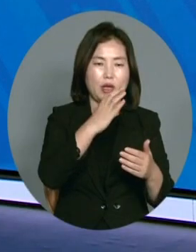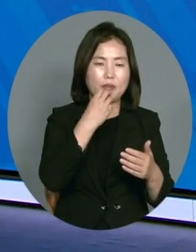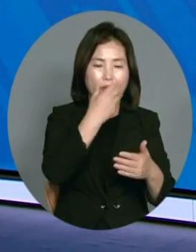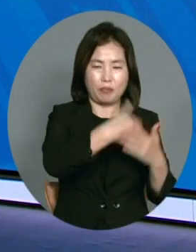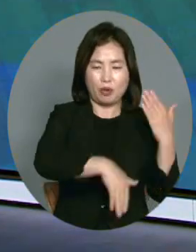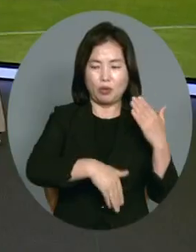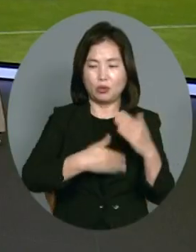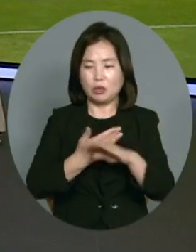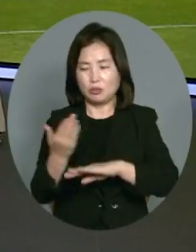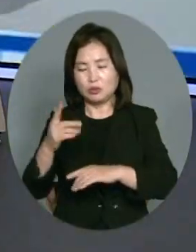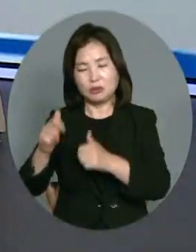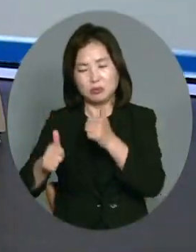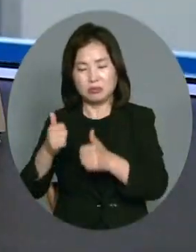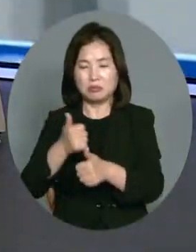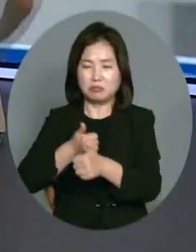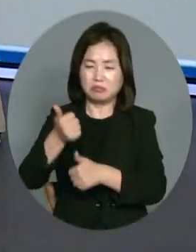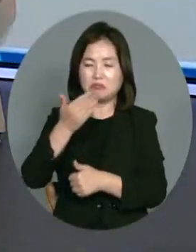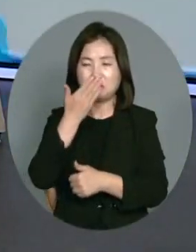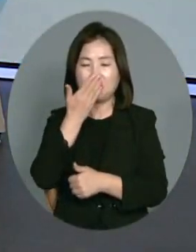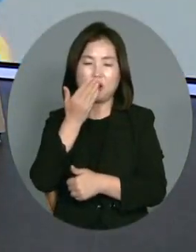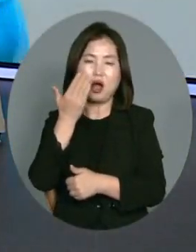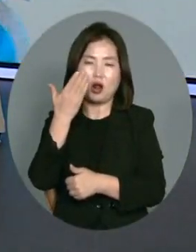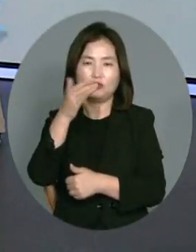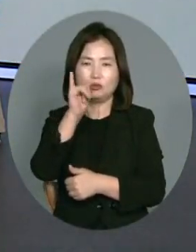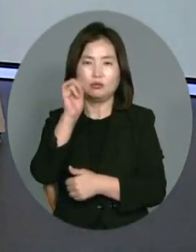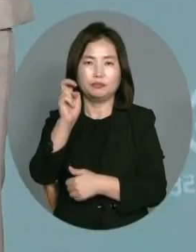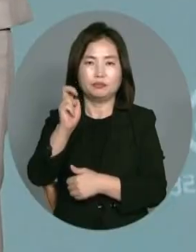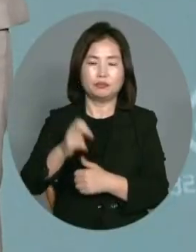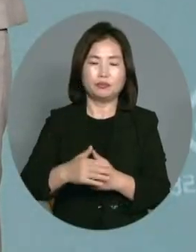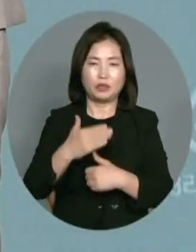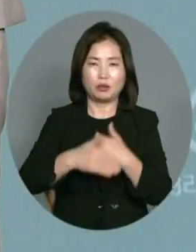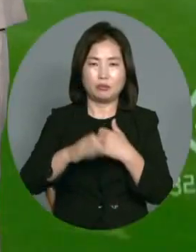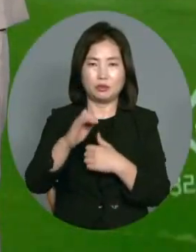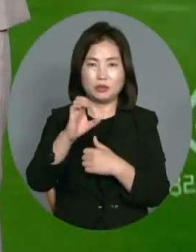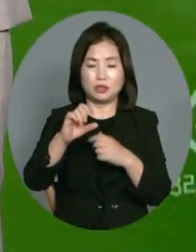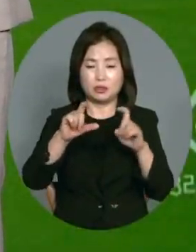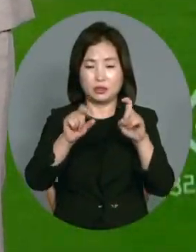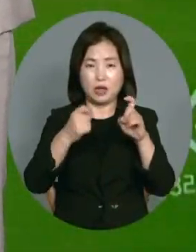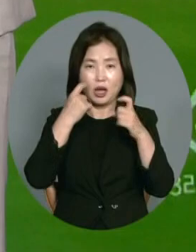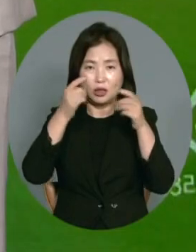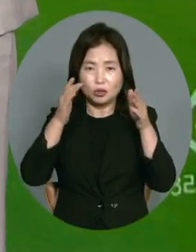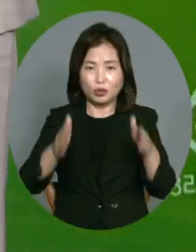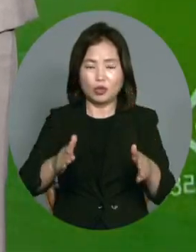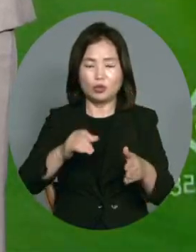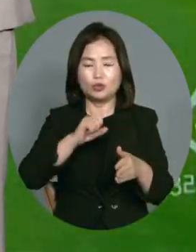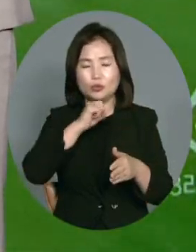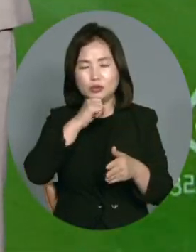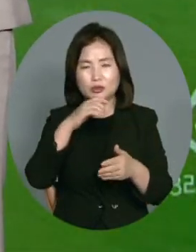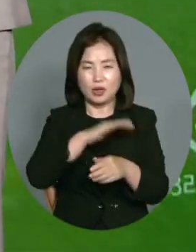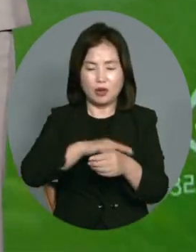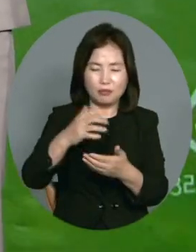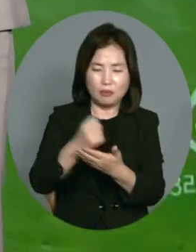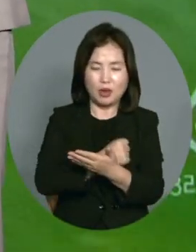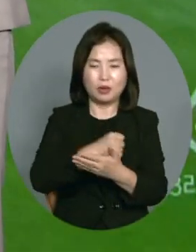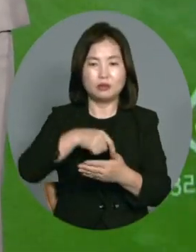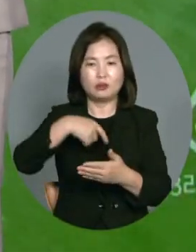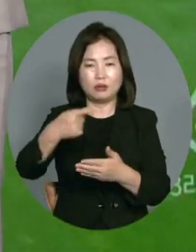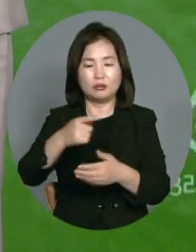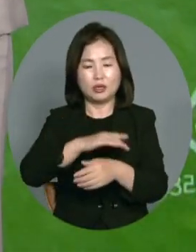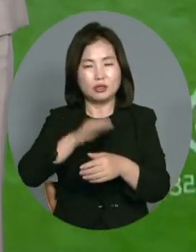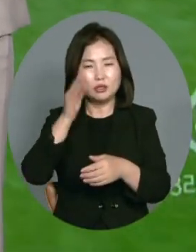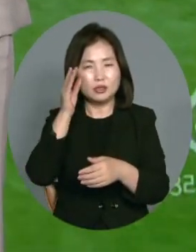점도 기대되는 지점이라 하겠습니다. 네, 그렇군요. 대구FC 10월 한 달 동안 좀 좋은 결과 얻어서 다음 시즌에 더